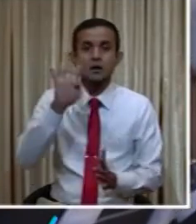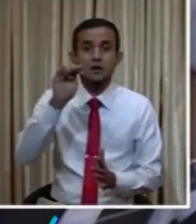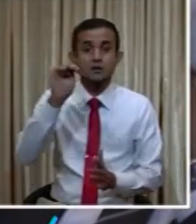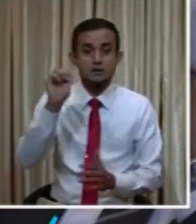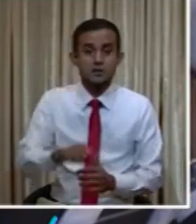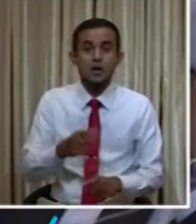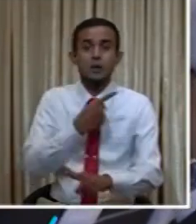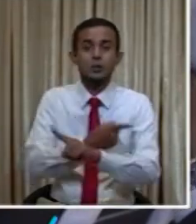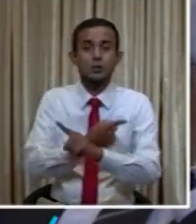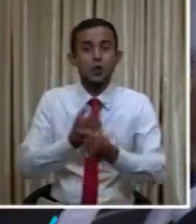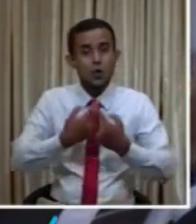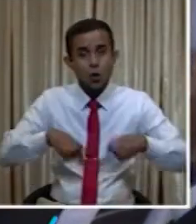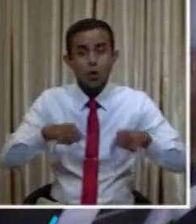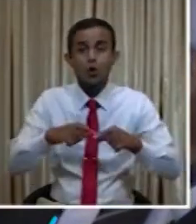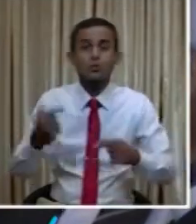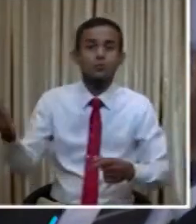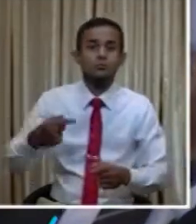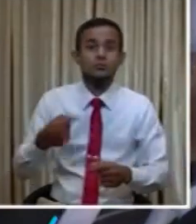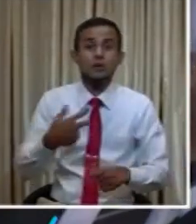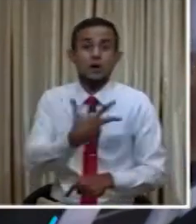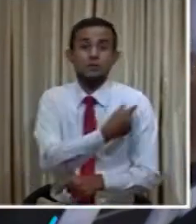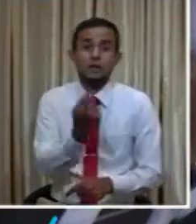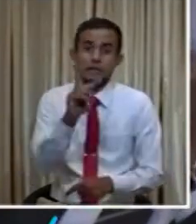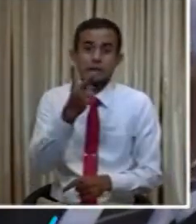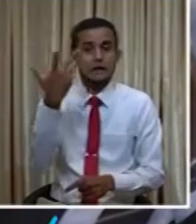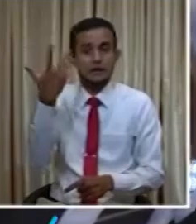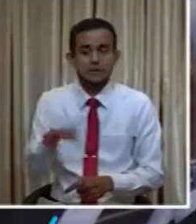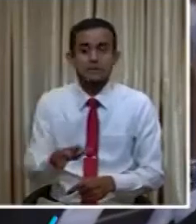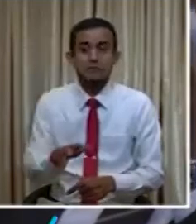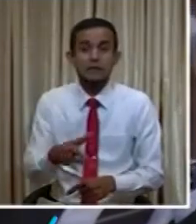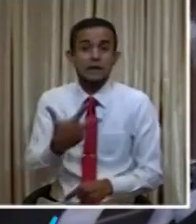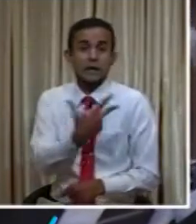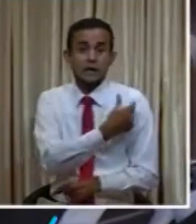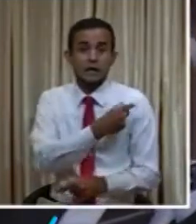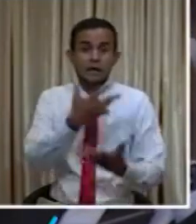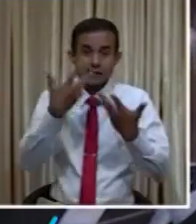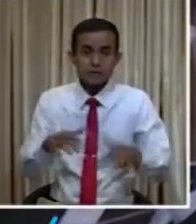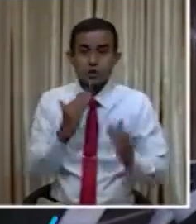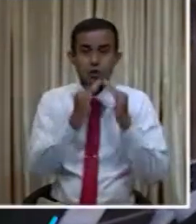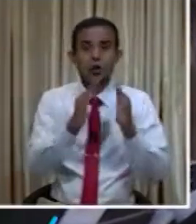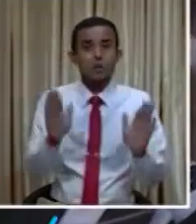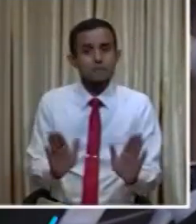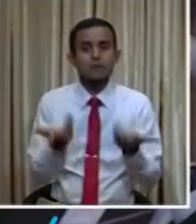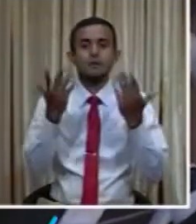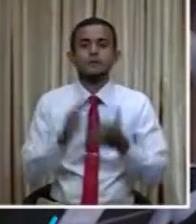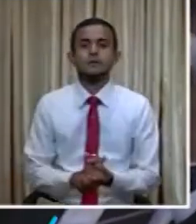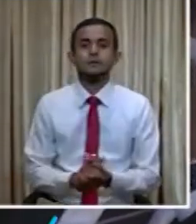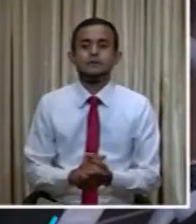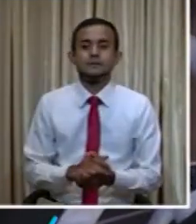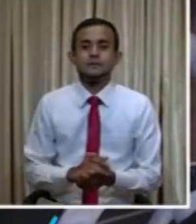240,000 ගුරුවරු ඔක්කොම එන්නත් කළා තිබෙනවා දෙවරක්. ඒ එන්නත් කළා තමයි පාසල් පටන් ගත්තේ. ඒ